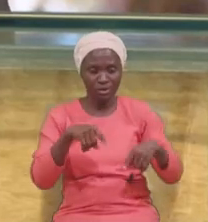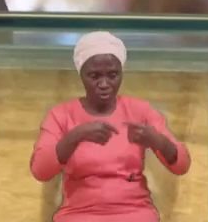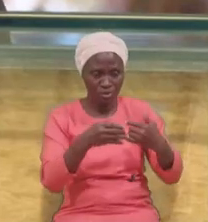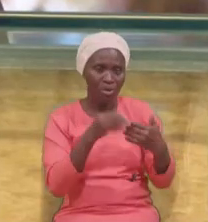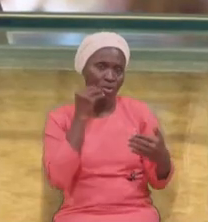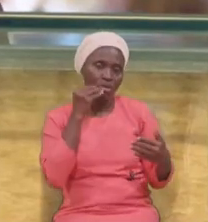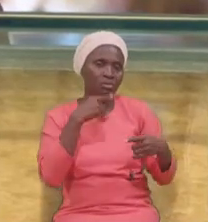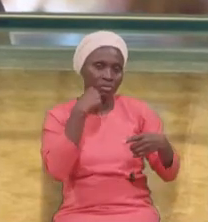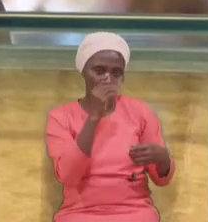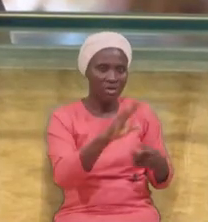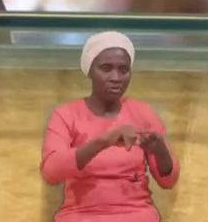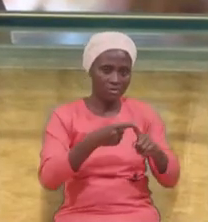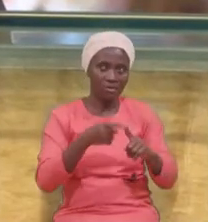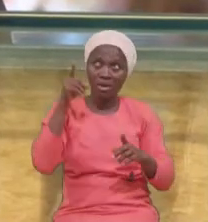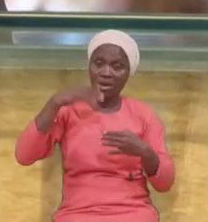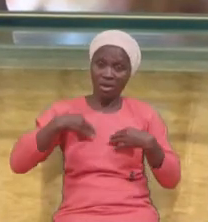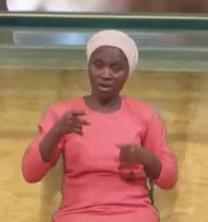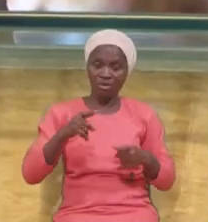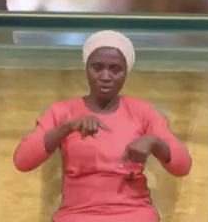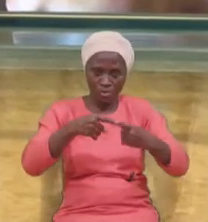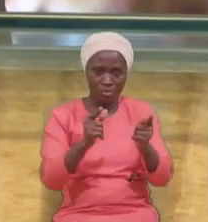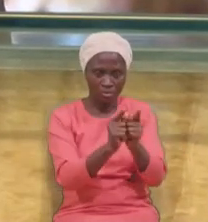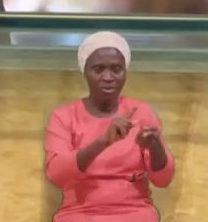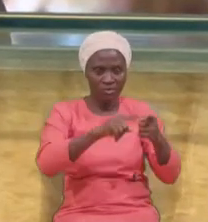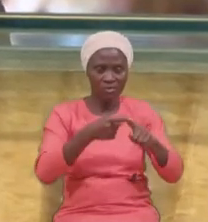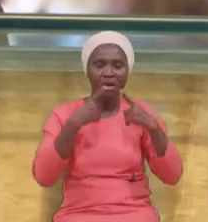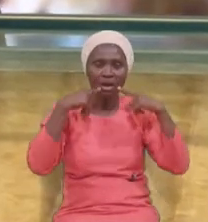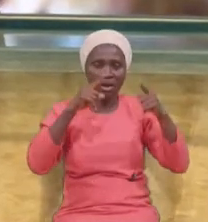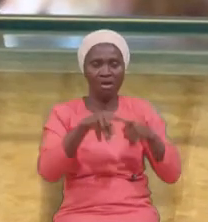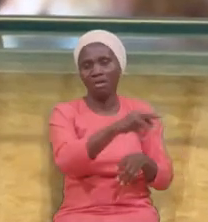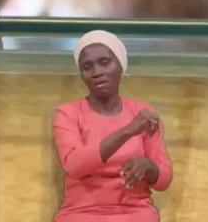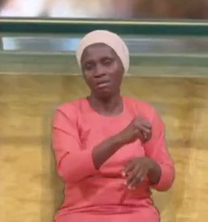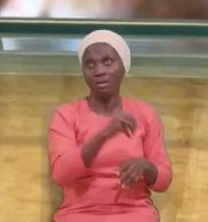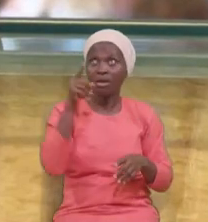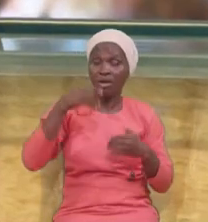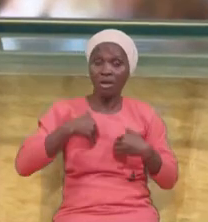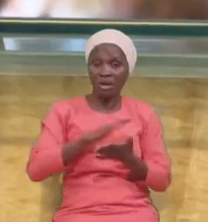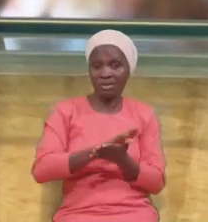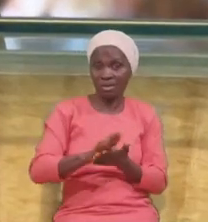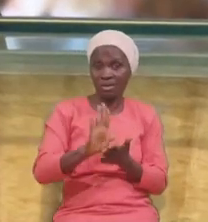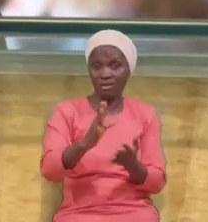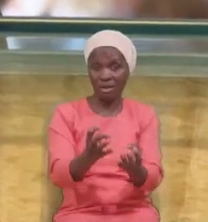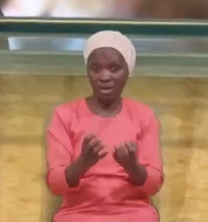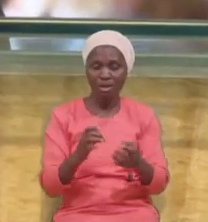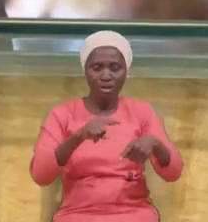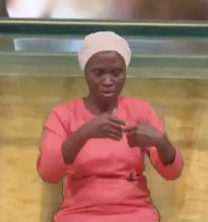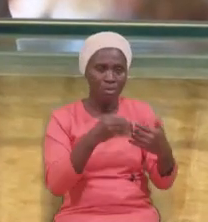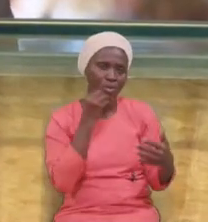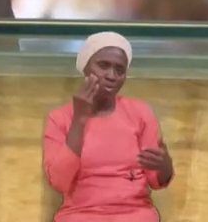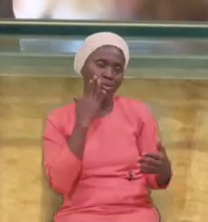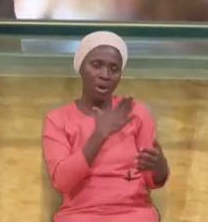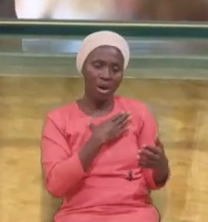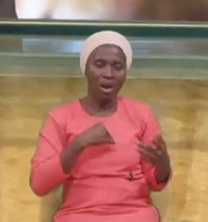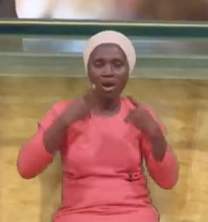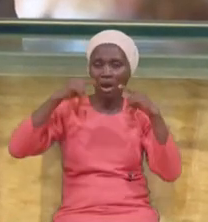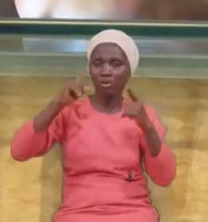et vers les tiens, va leur dire, il t'a guéri. Va à ta maison, à tes amis, va leur en parler. Il t'a purifié